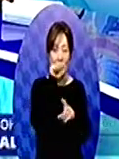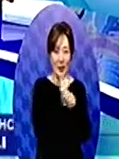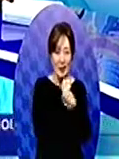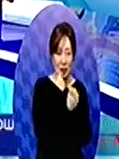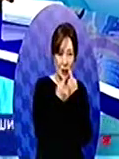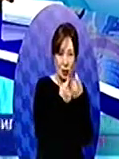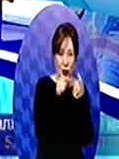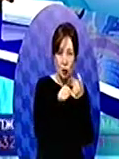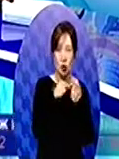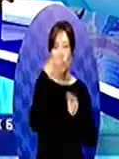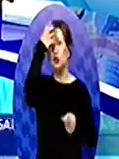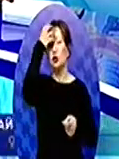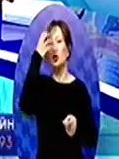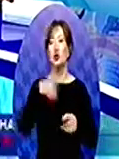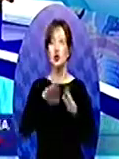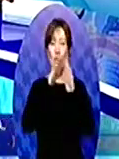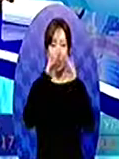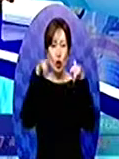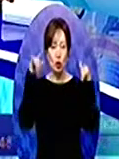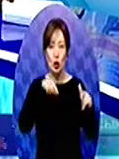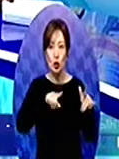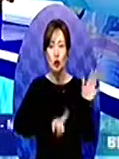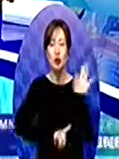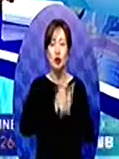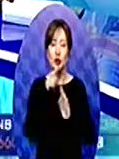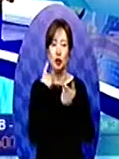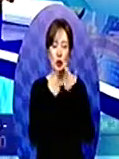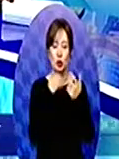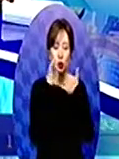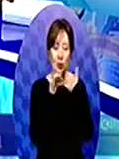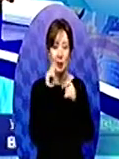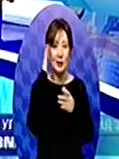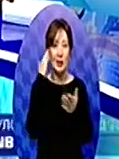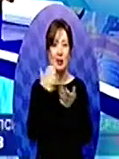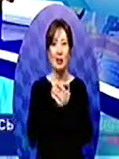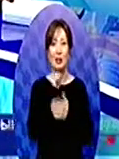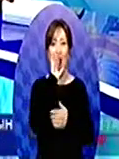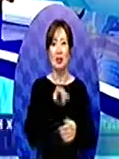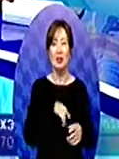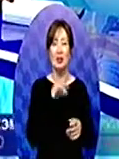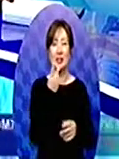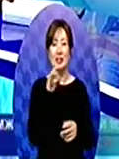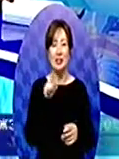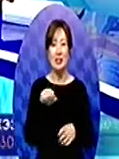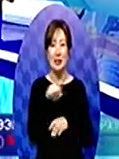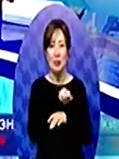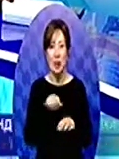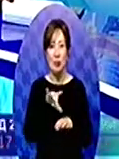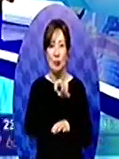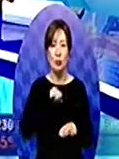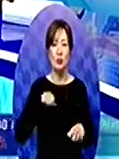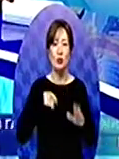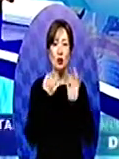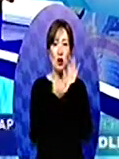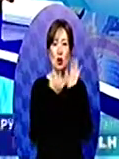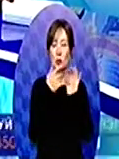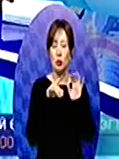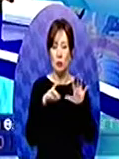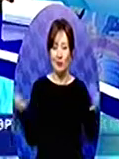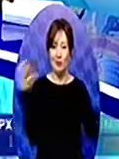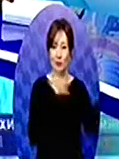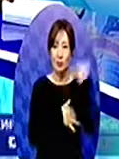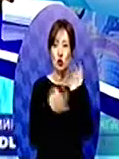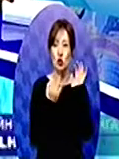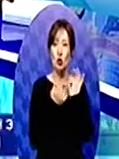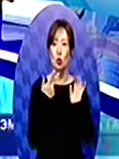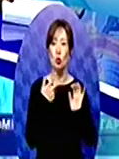төрийн ордонд өнөө өглөө эхэллээ. Зөвлөлдөх санал асуулгад нийслэл аймаг орон нутгийн нийт 730 гаруй сонгогч оролцож